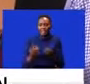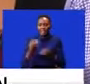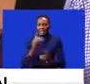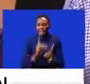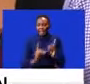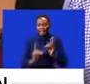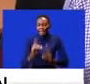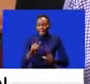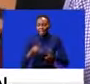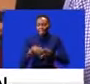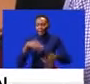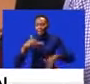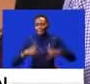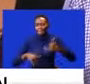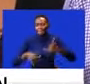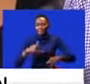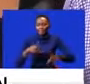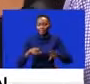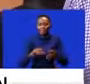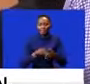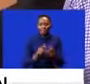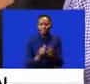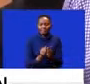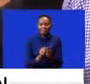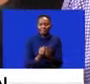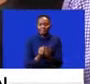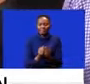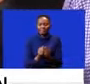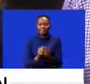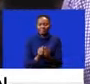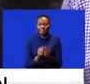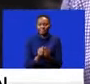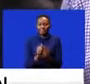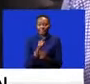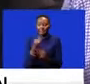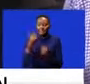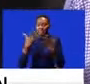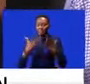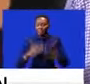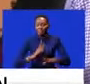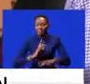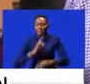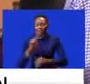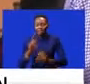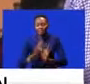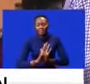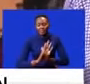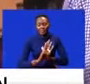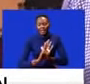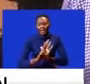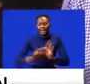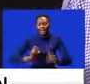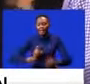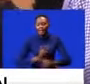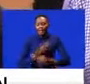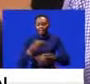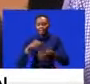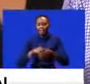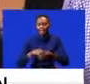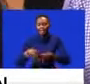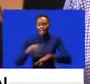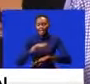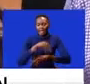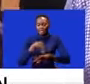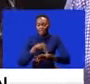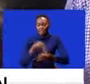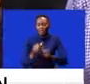giloyo plays giloyo mimes gi French so jogi dhi represent wa Nyanza national